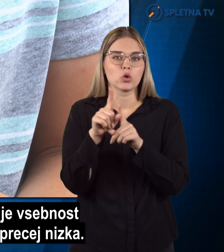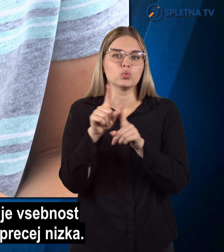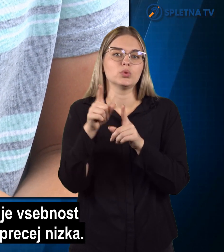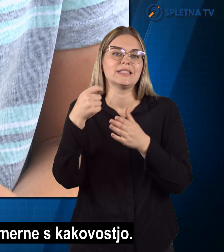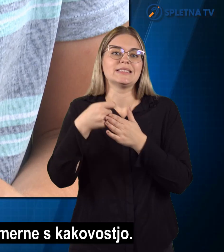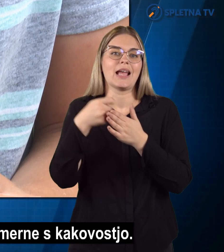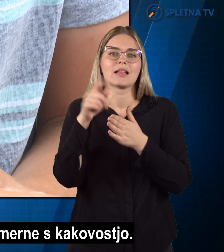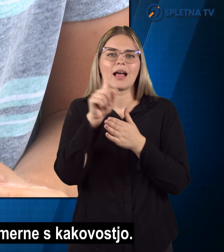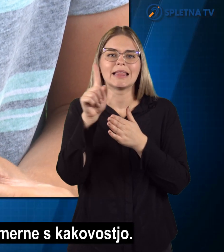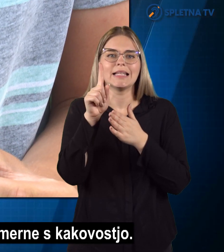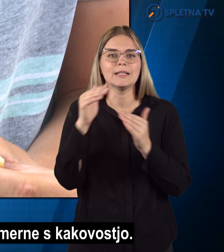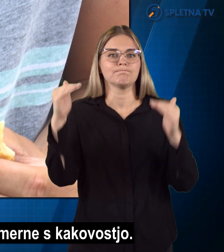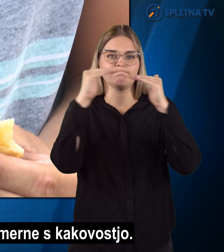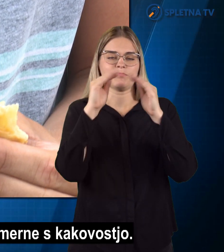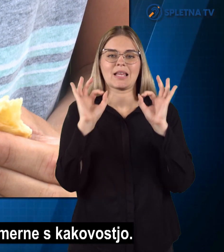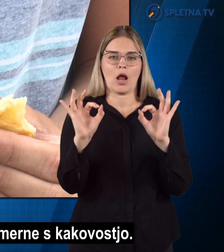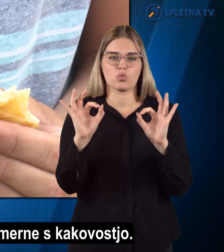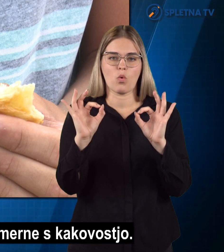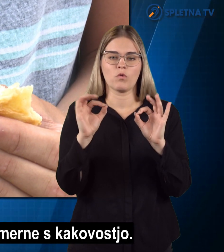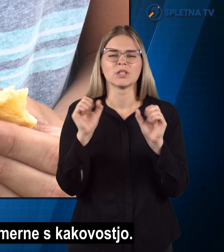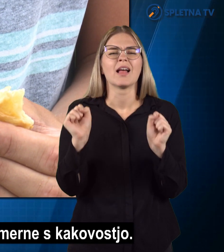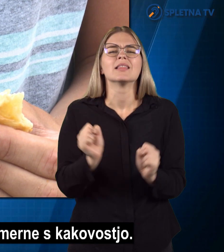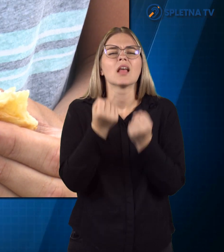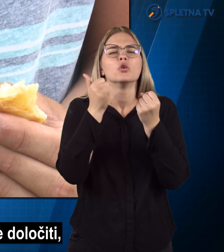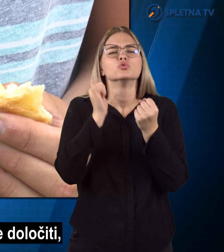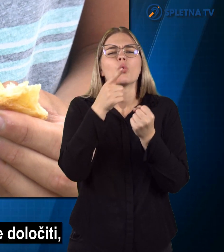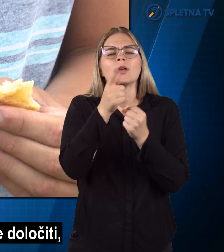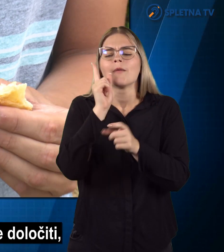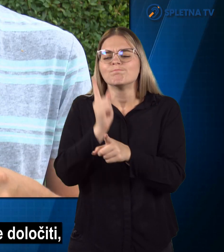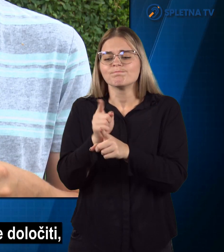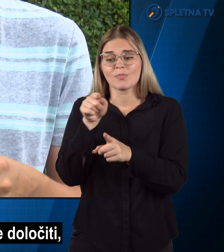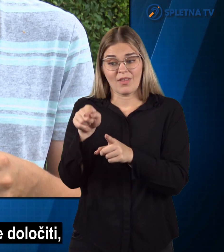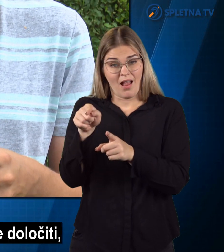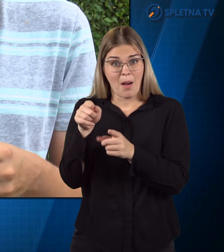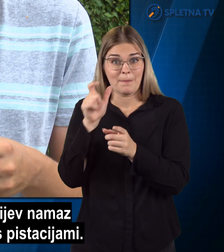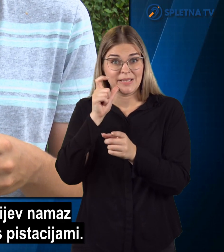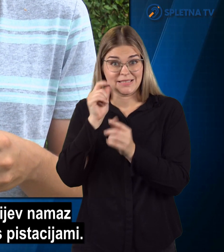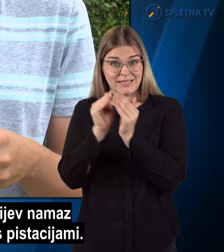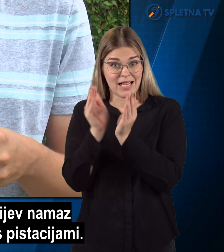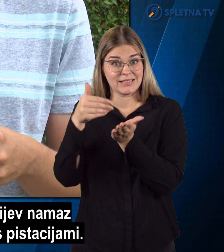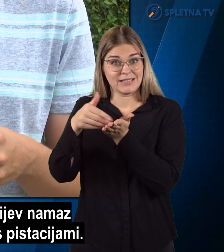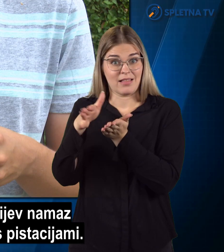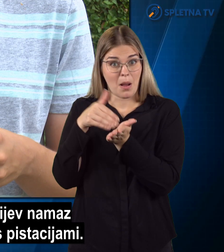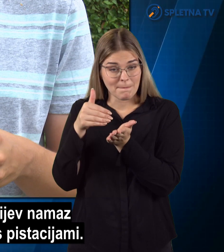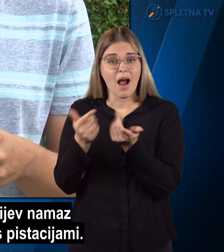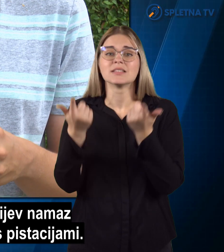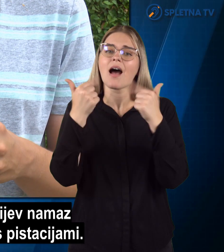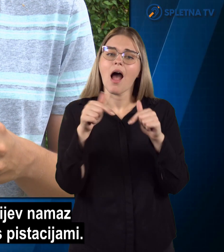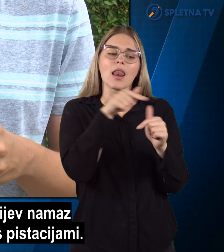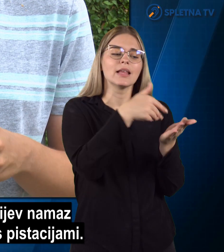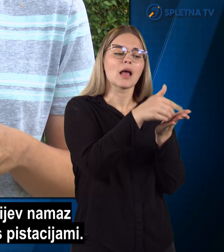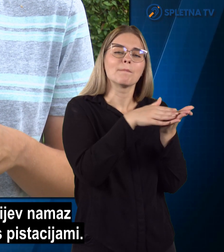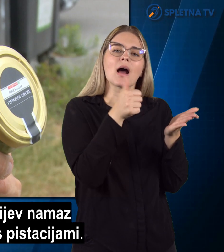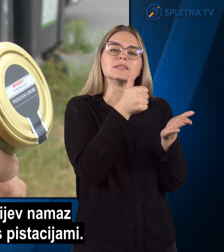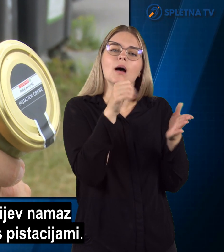nizka. Tudi cene niso sorazmerne s kakovostjo. Težko je določiti, kaj je pistacijev namaz in kaj namaz